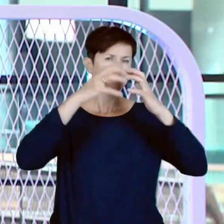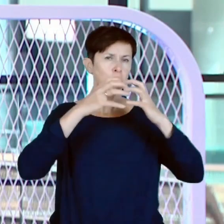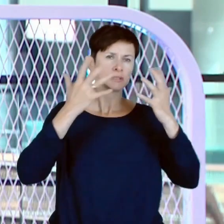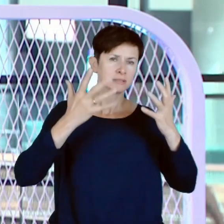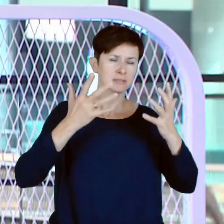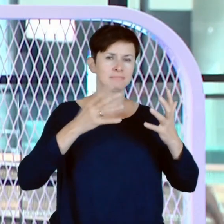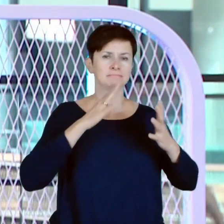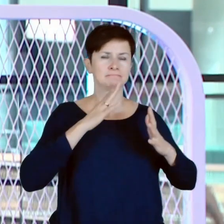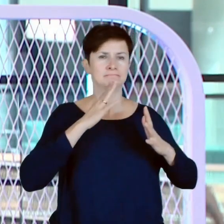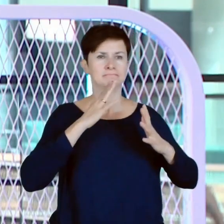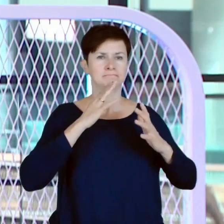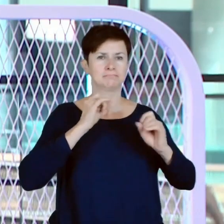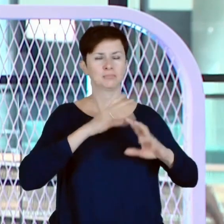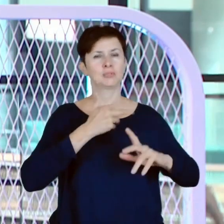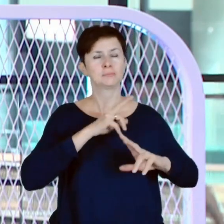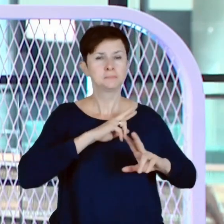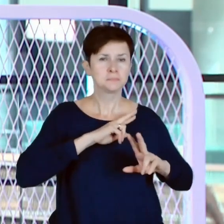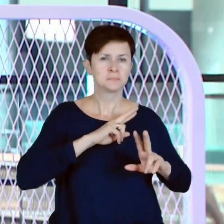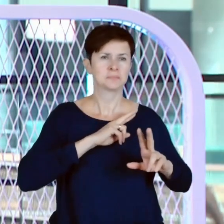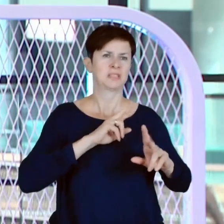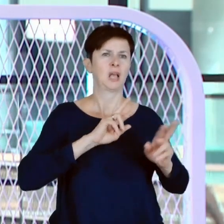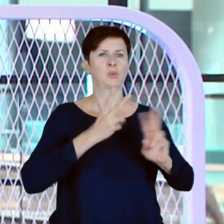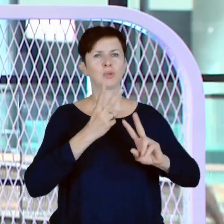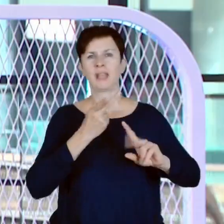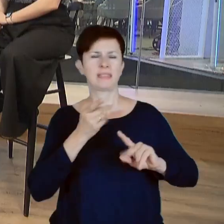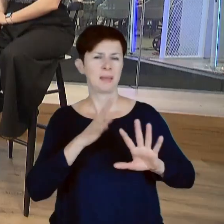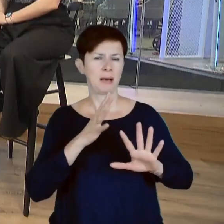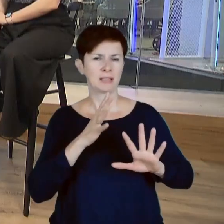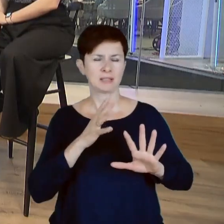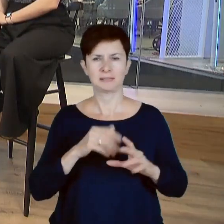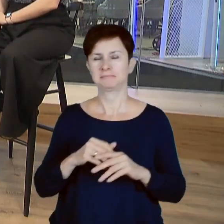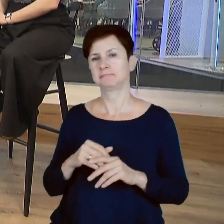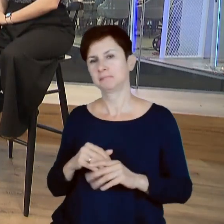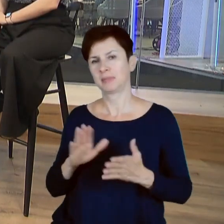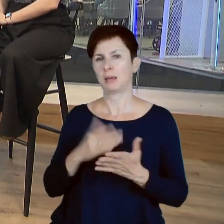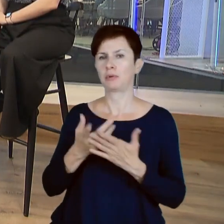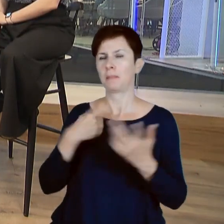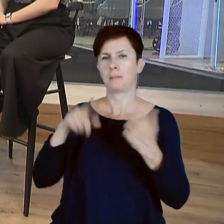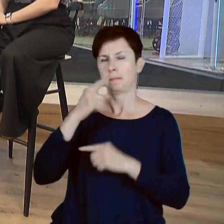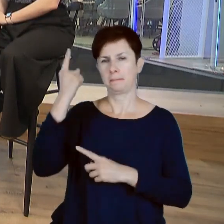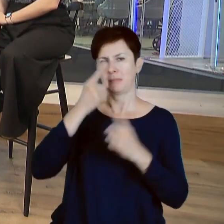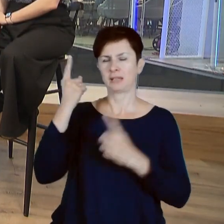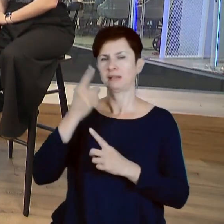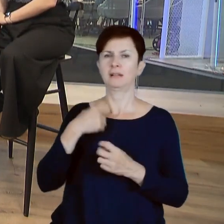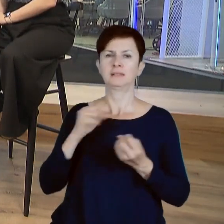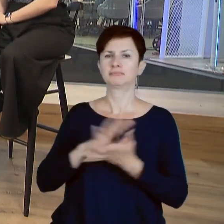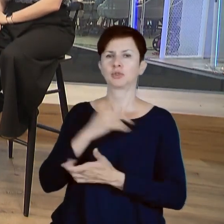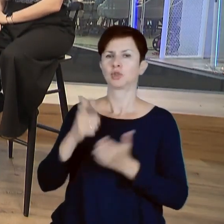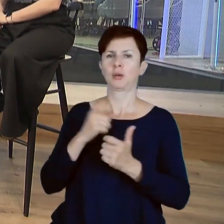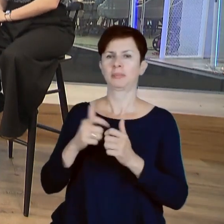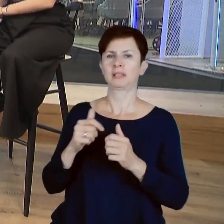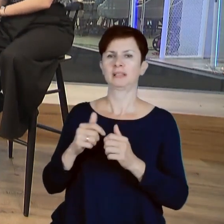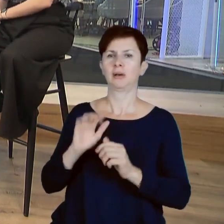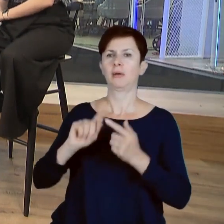fetowane i takie, które niekoniecznie? Wystarczy sobie pomyśleć o nawyku robienia zadania domowego po szkole